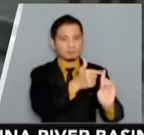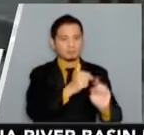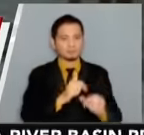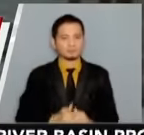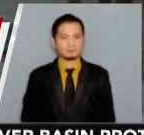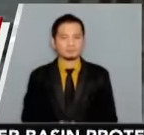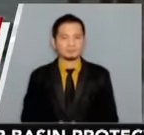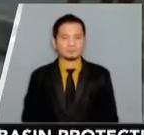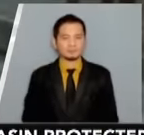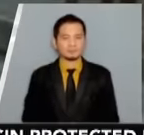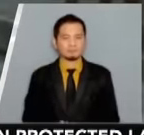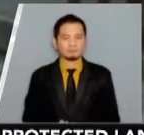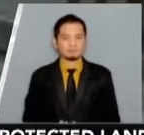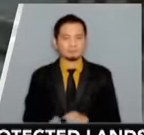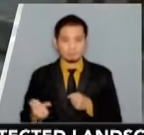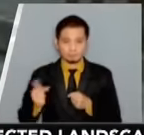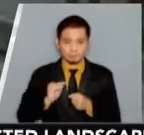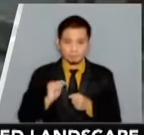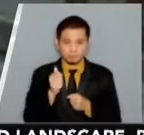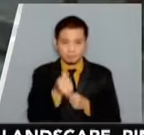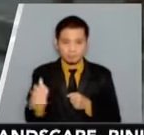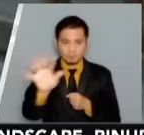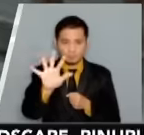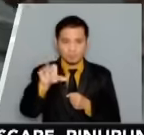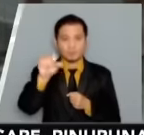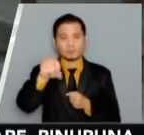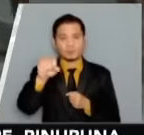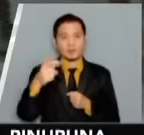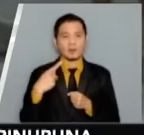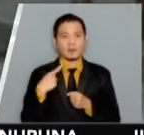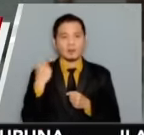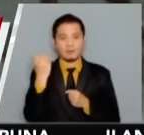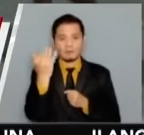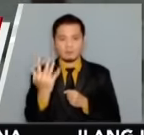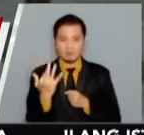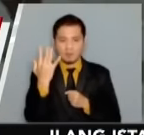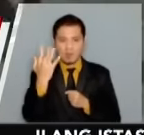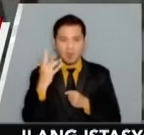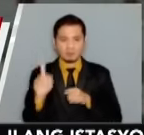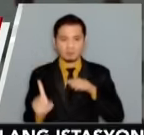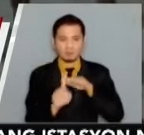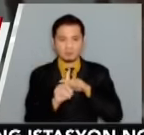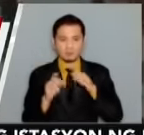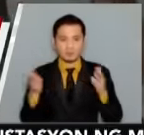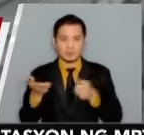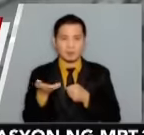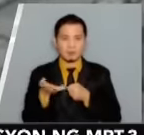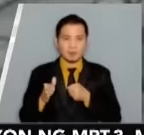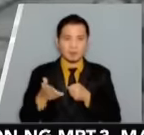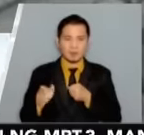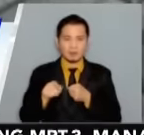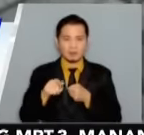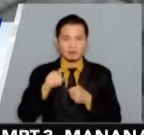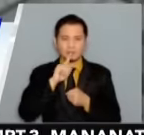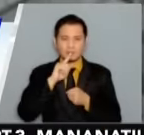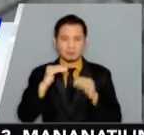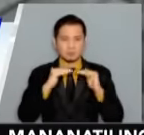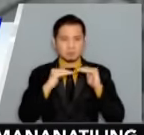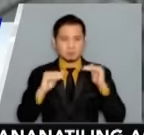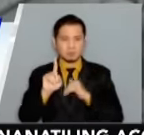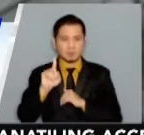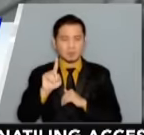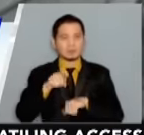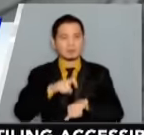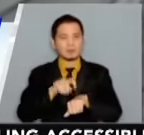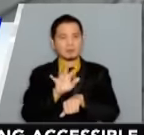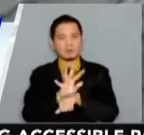Susan, good morning. Isang residential fire ang sumiklab dito sa Barangay Pinagbuhatan sa Pasig. Yung first alarm nito ay dineklara ng 5:41 a.m. Pero agad